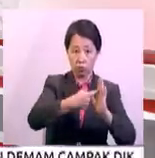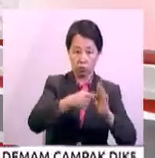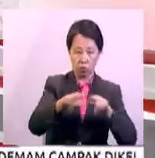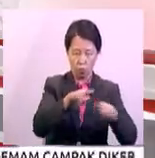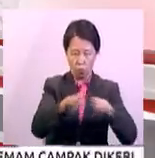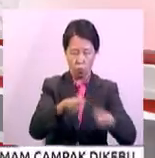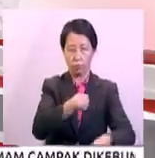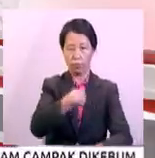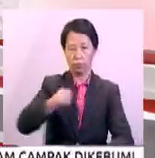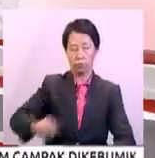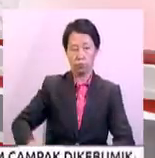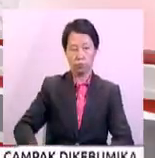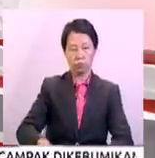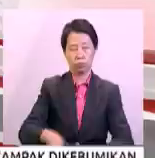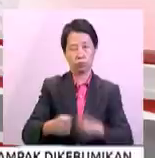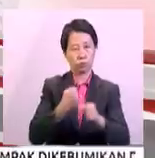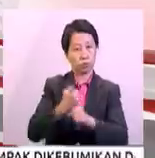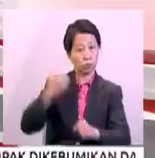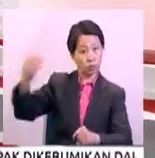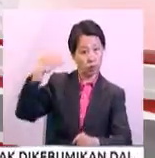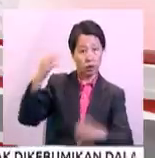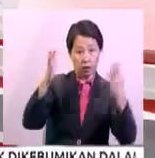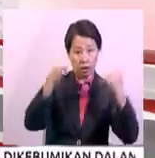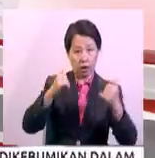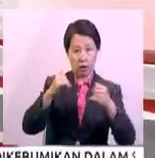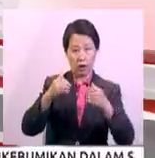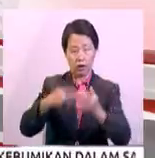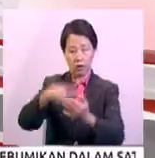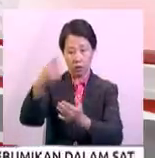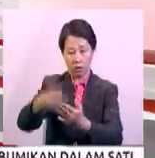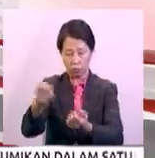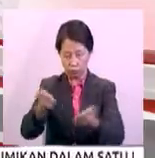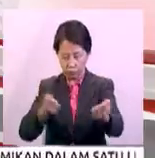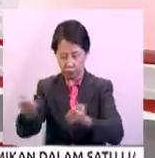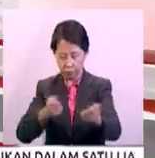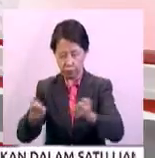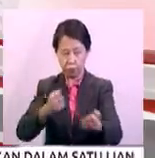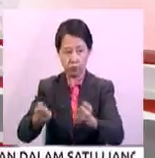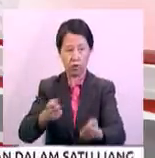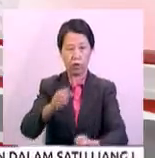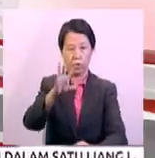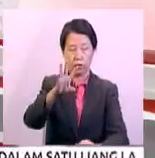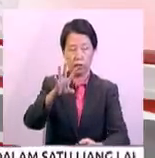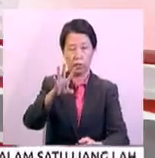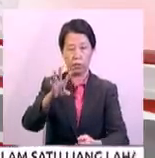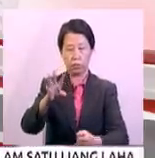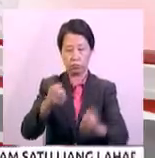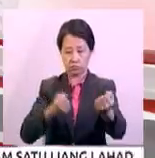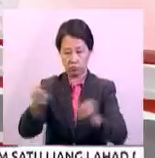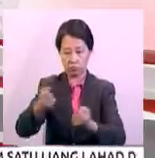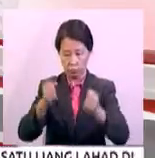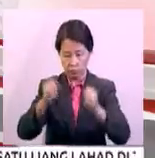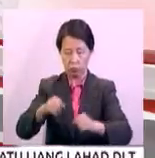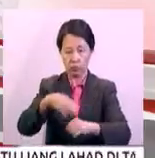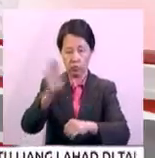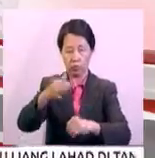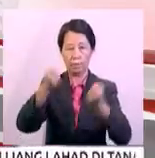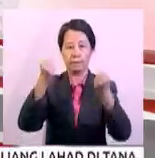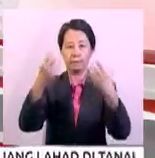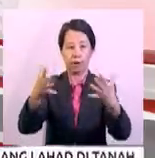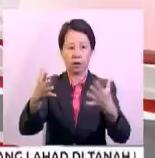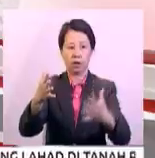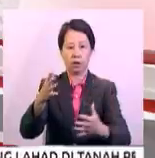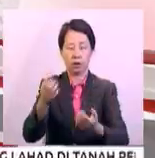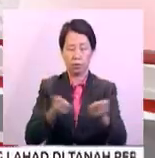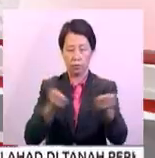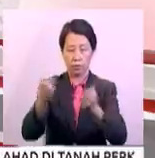berlumba di China sejak tahun lalu berharap acara perlumbaan Drift permotoran empat roda ini mampu melahirkan lebih banyak ataupun